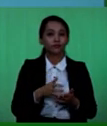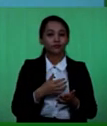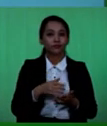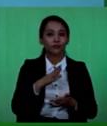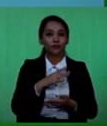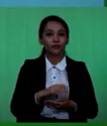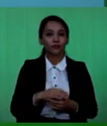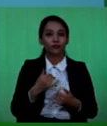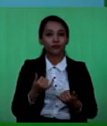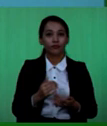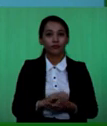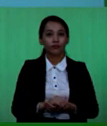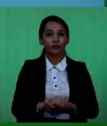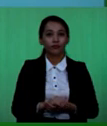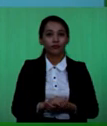ketdi.